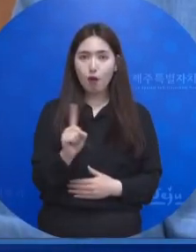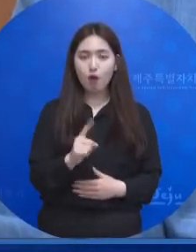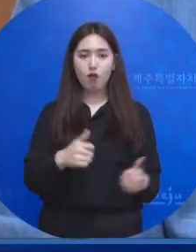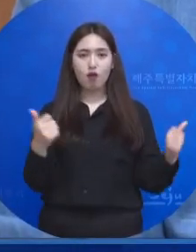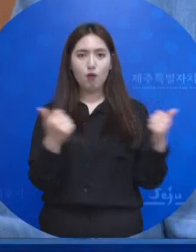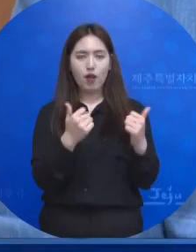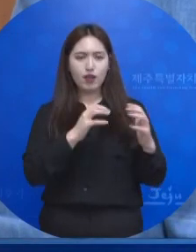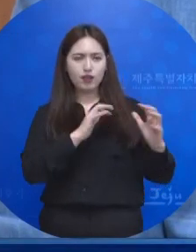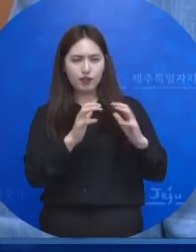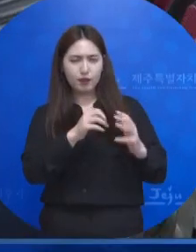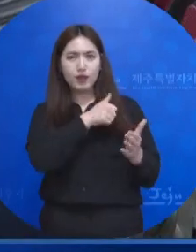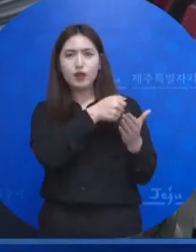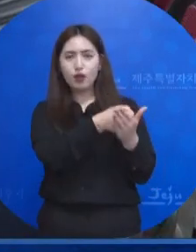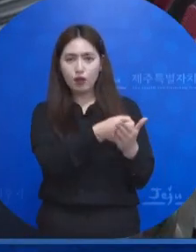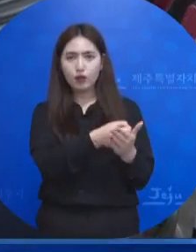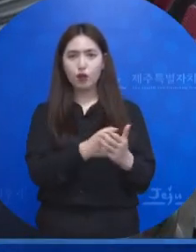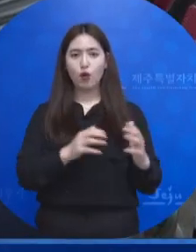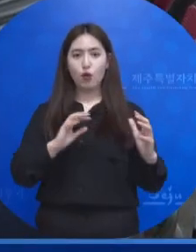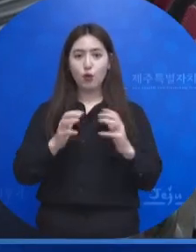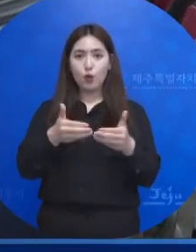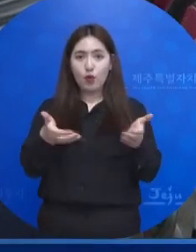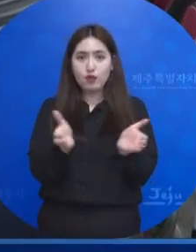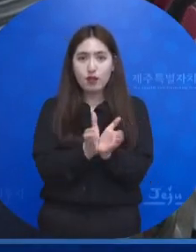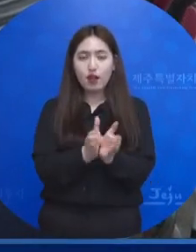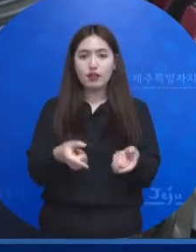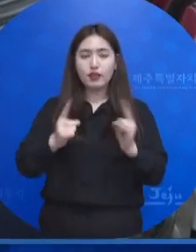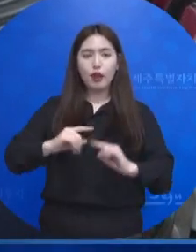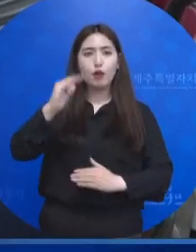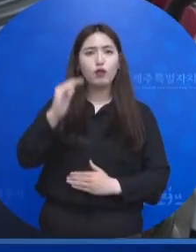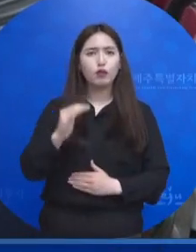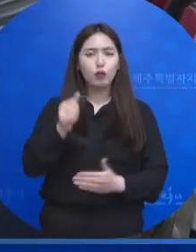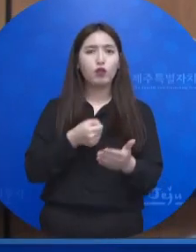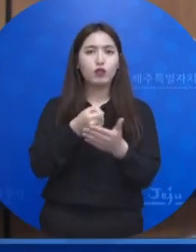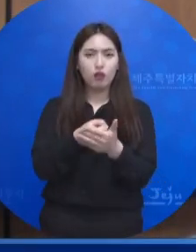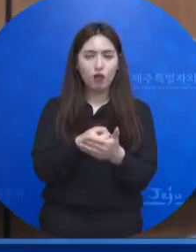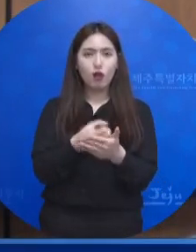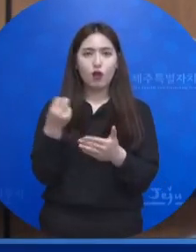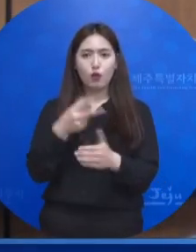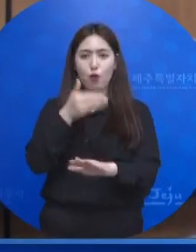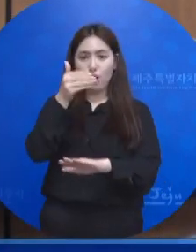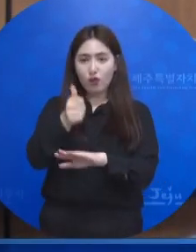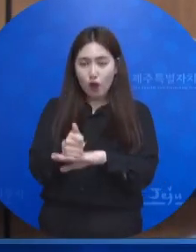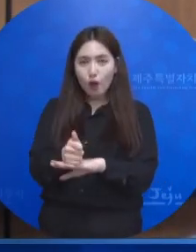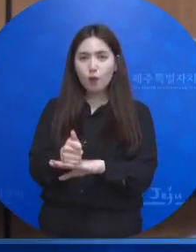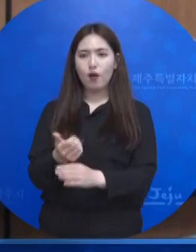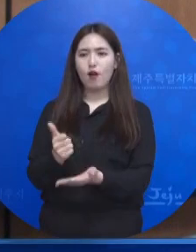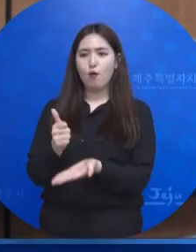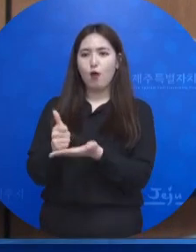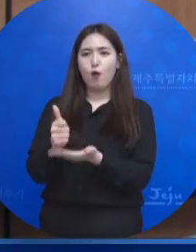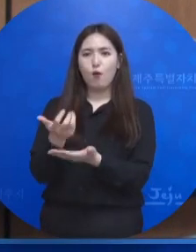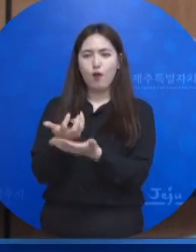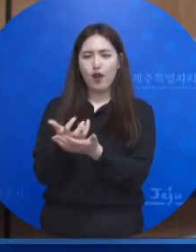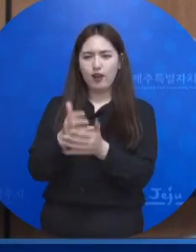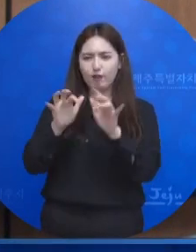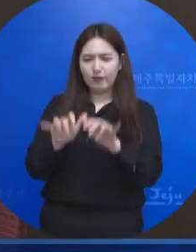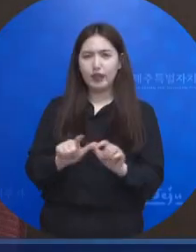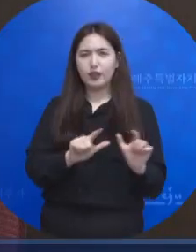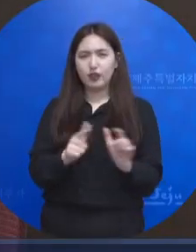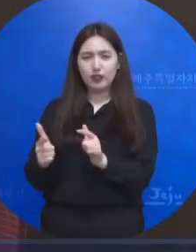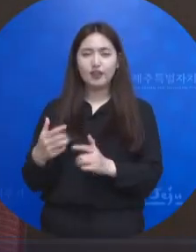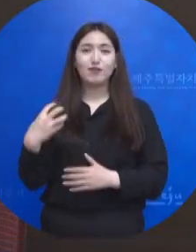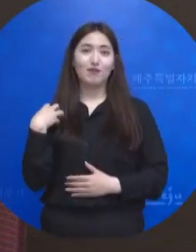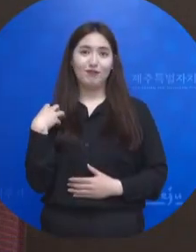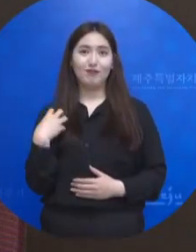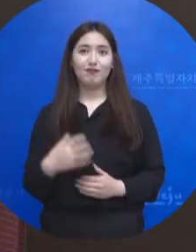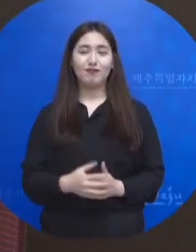원탁회의의 심의의결, 토론단 참여 규모 선정, 원탁회의 결과 권고안 작성 등을 수행하게